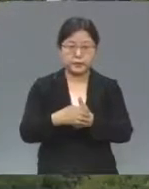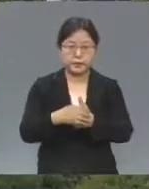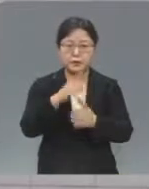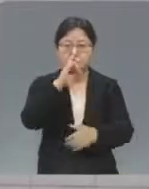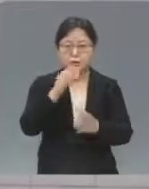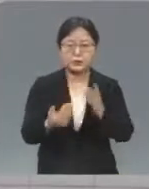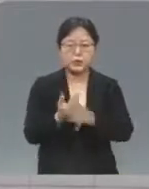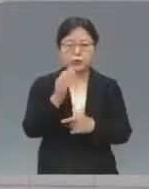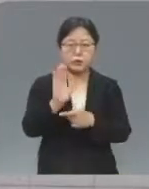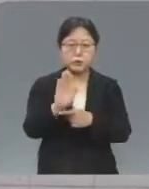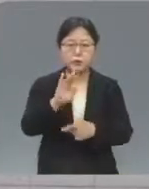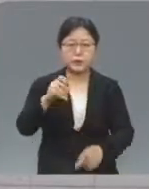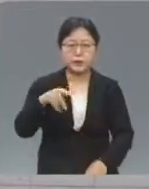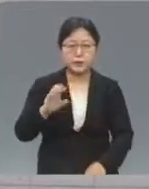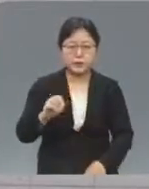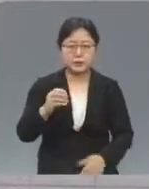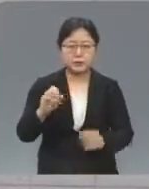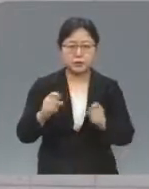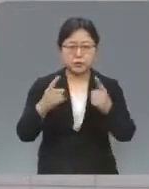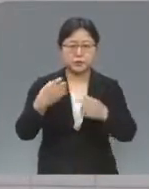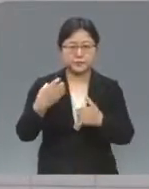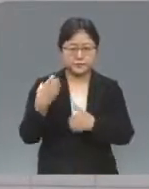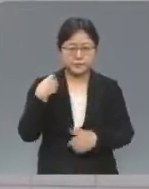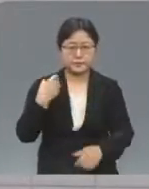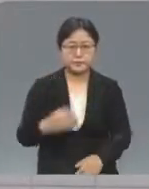사고 수습 뽄도 반장을 경유합니다